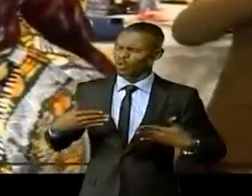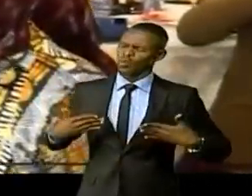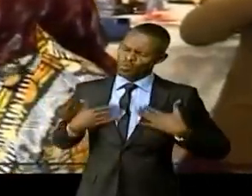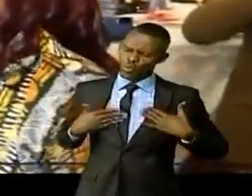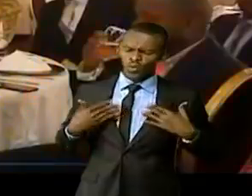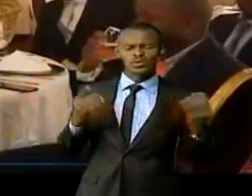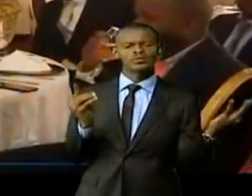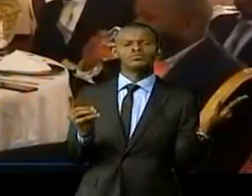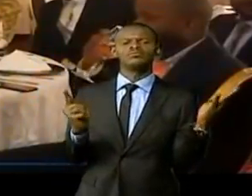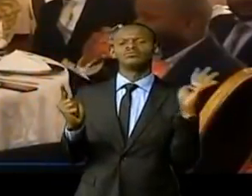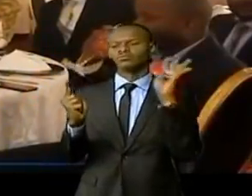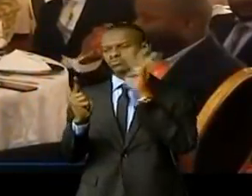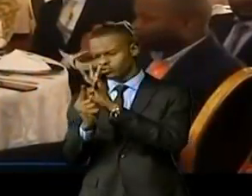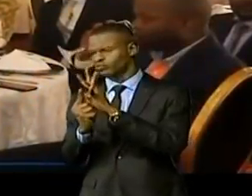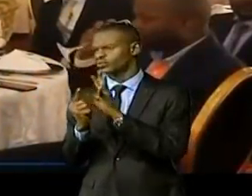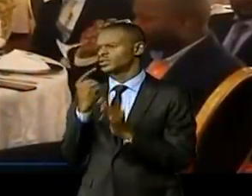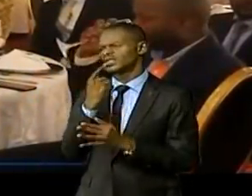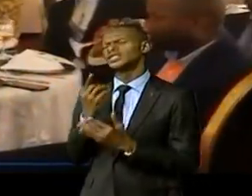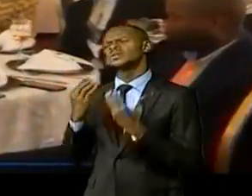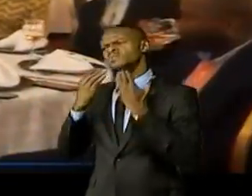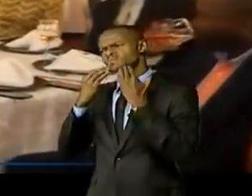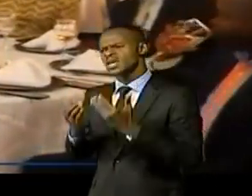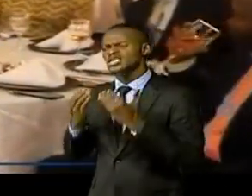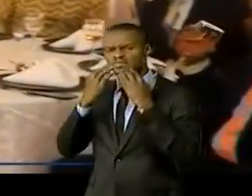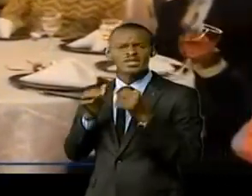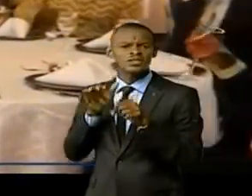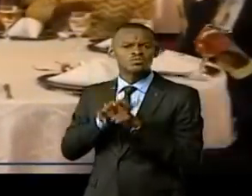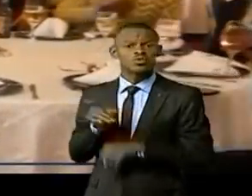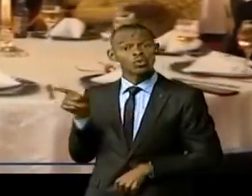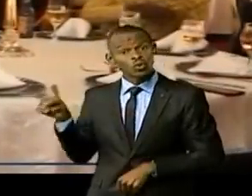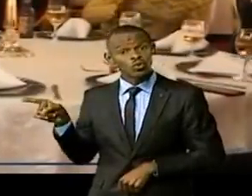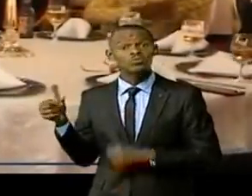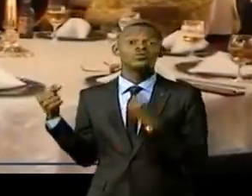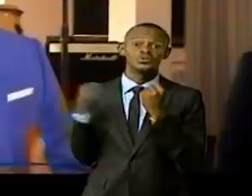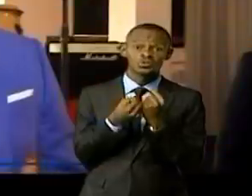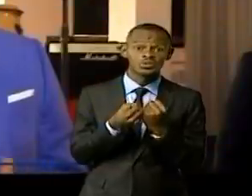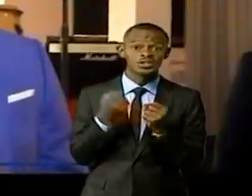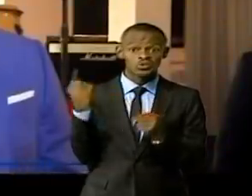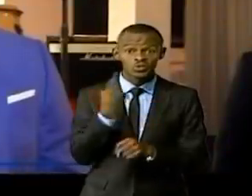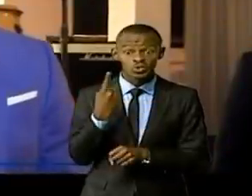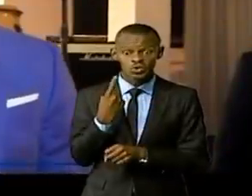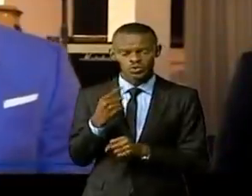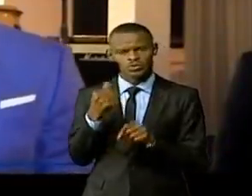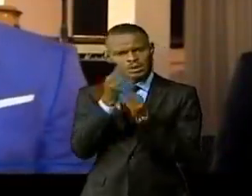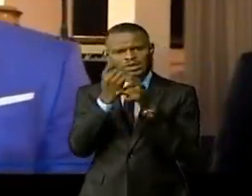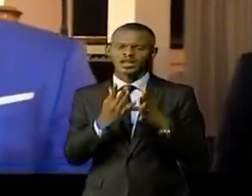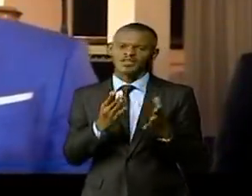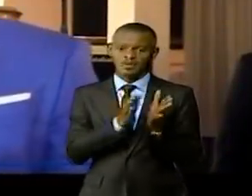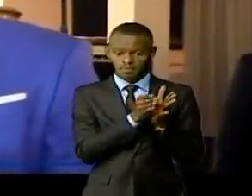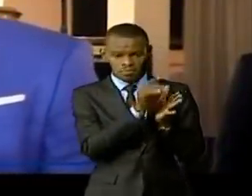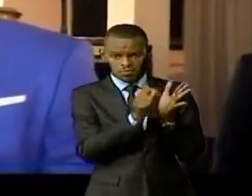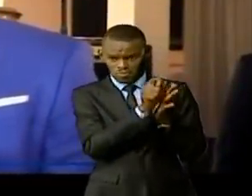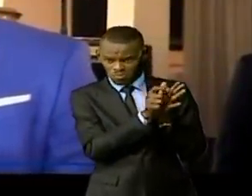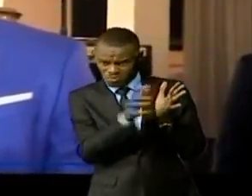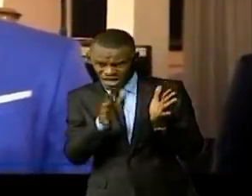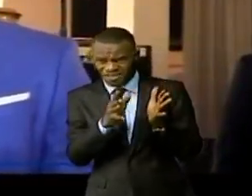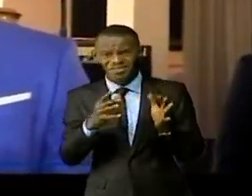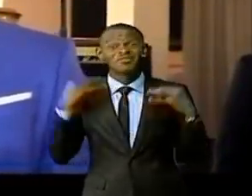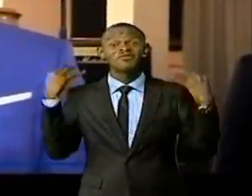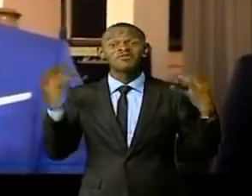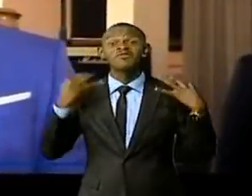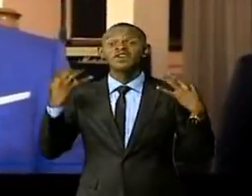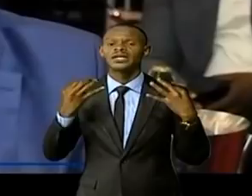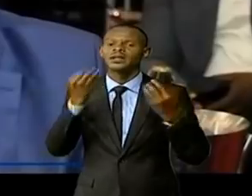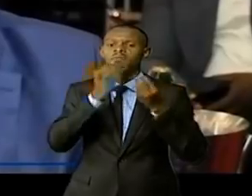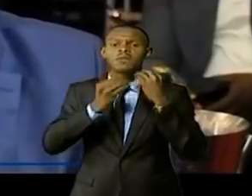de satisfaction à Didier Boudimbou Toubouanga pour son soutien aux agents et cadres pendant la période des festivités de fin d'année. Elles ont trouvé